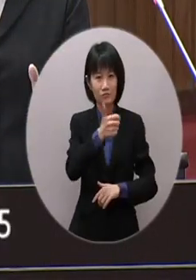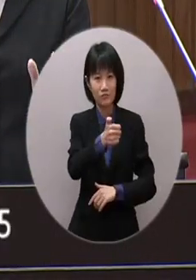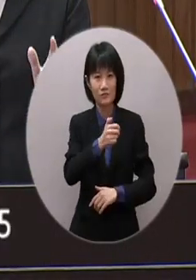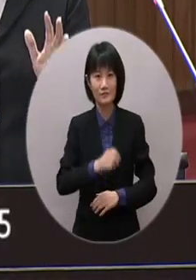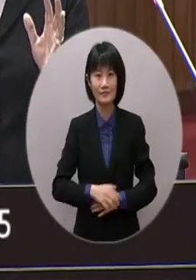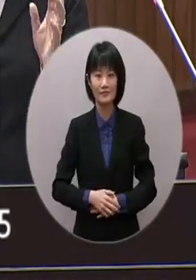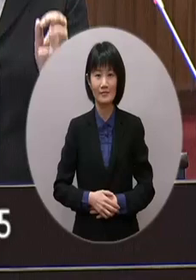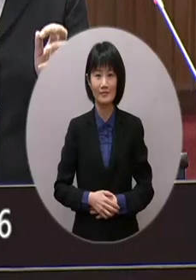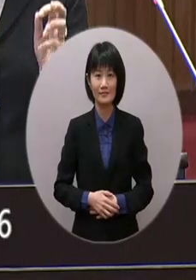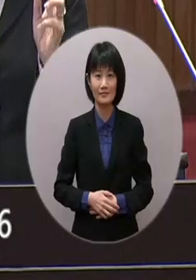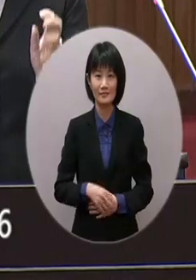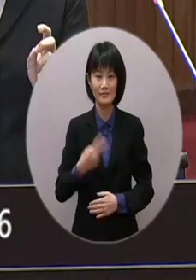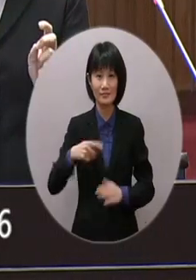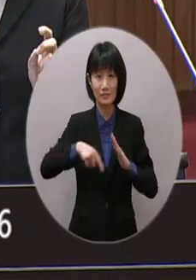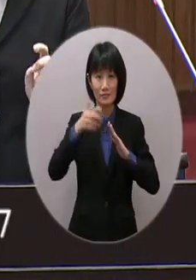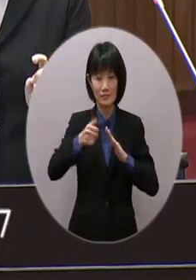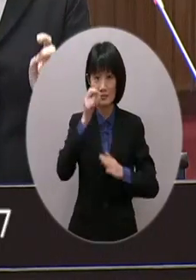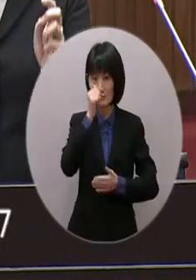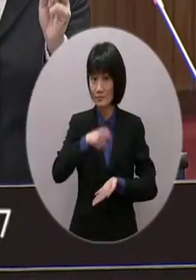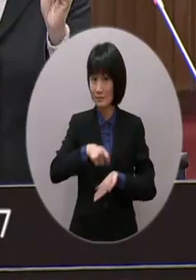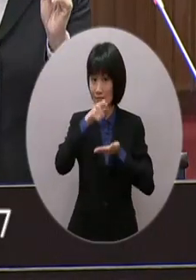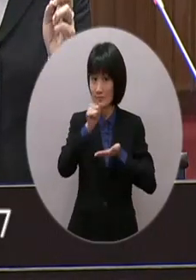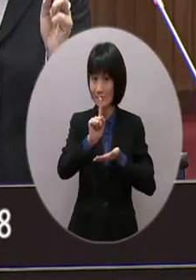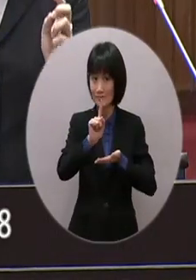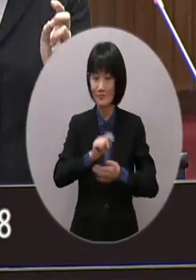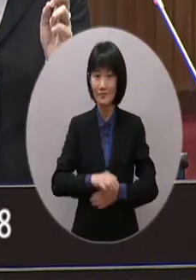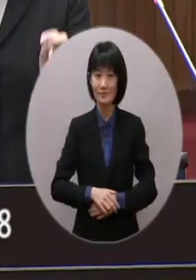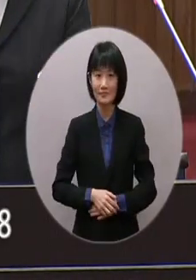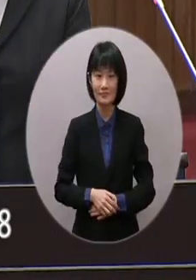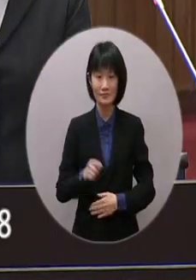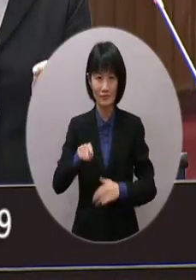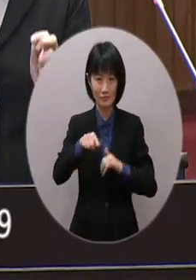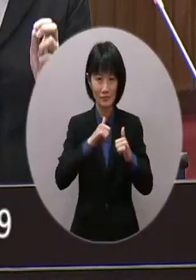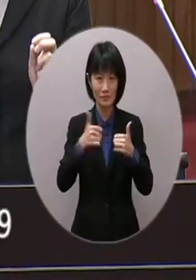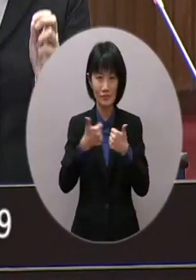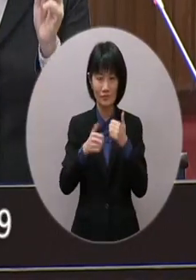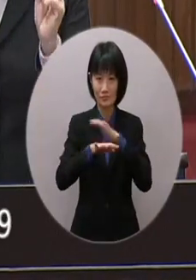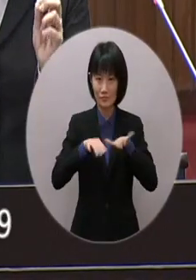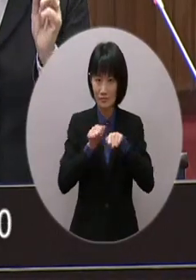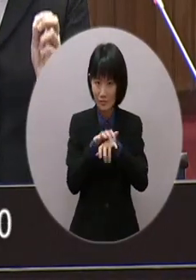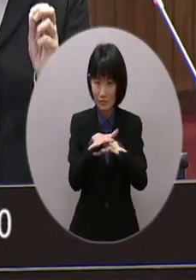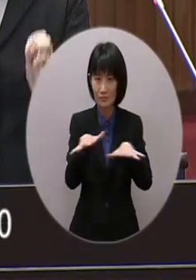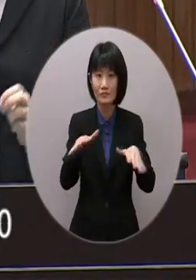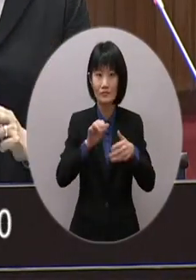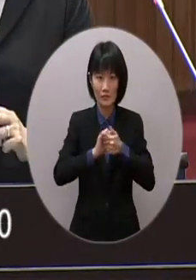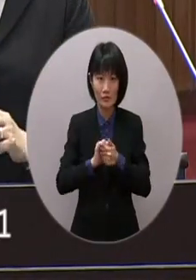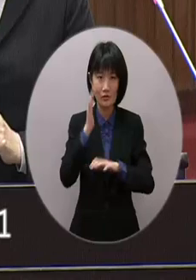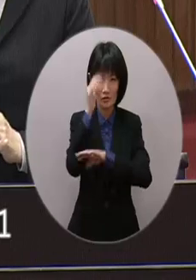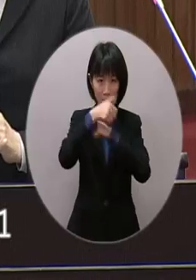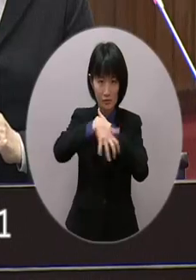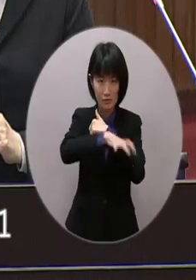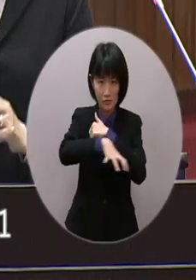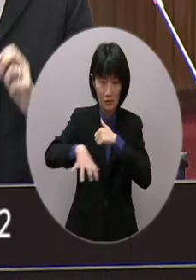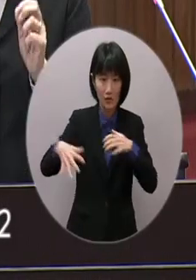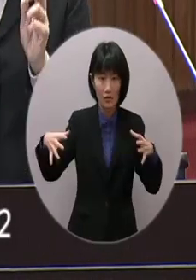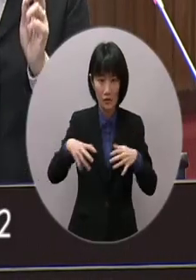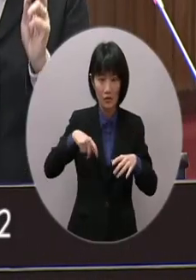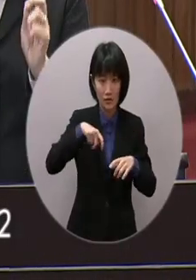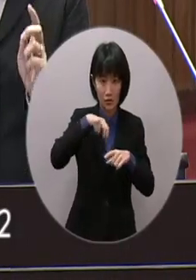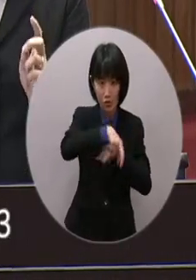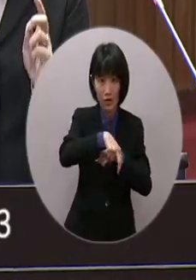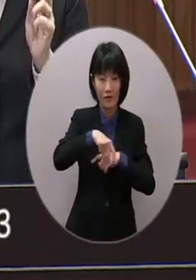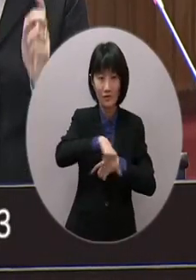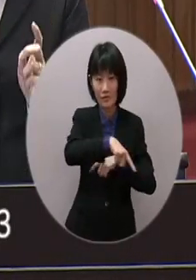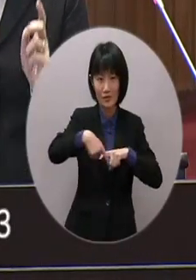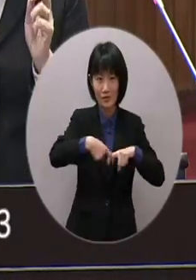也看到院长有特别提到说这样的一个社会安全网需要一个跨部门的整合平台，我完